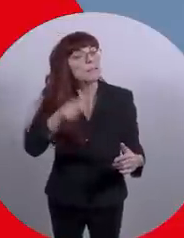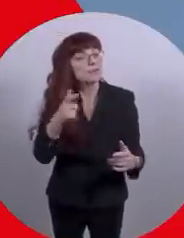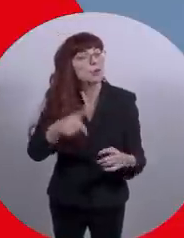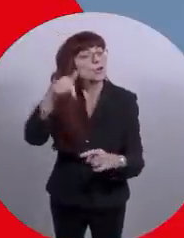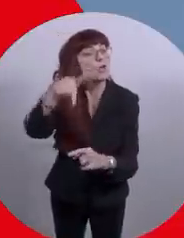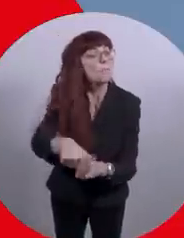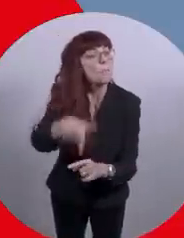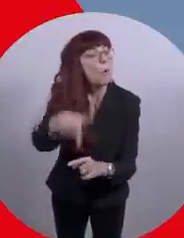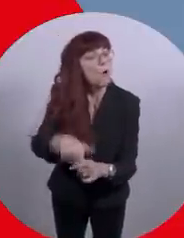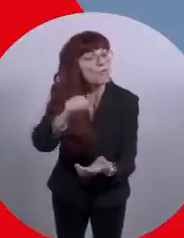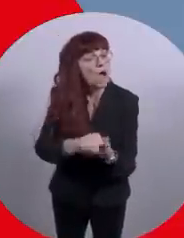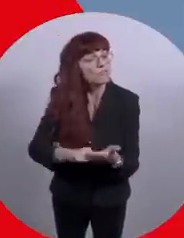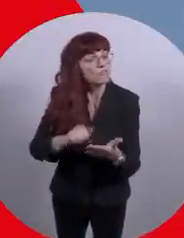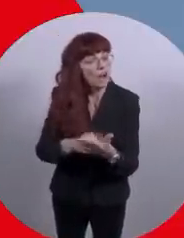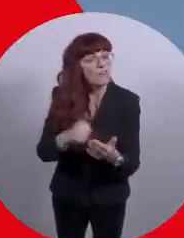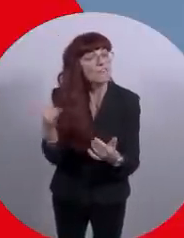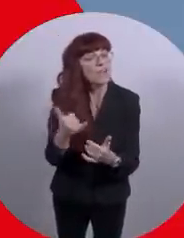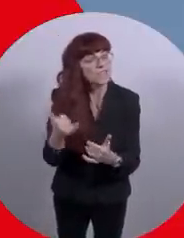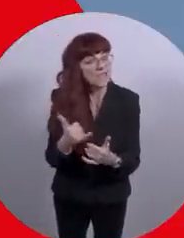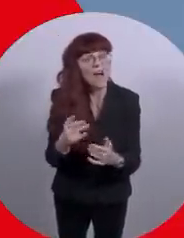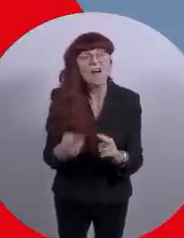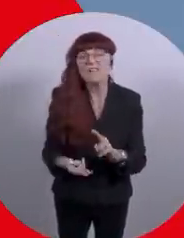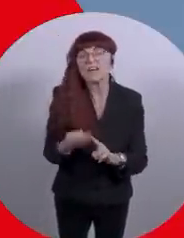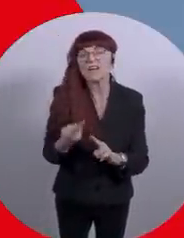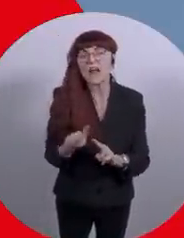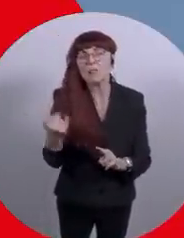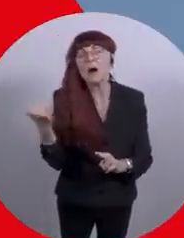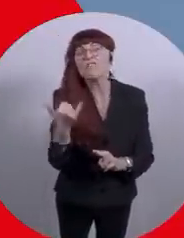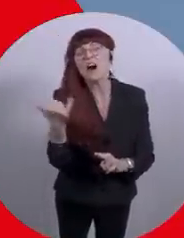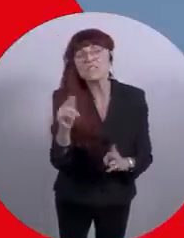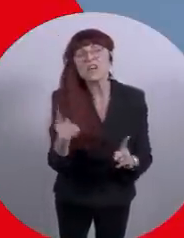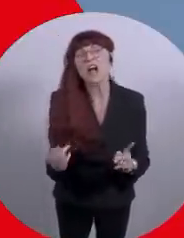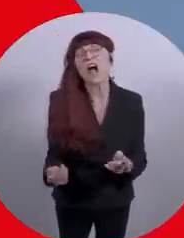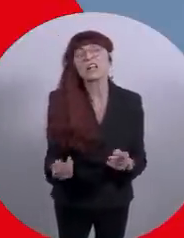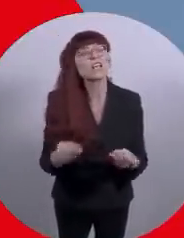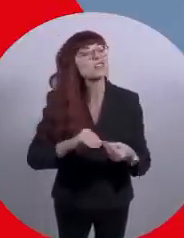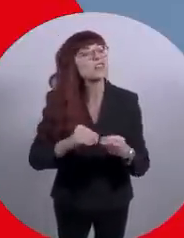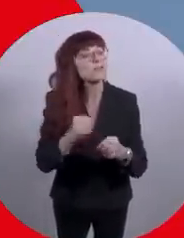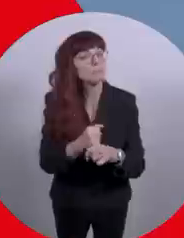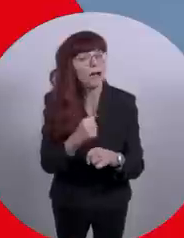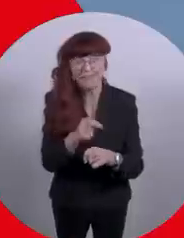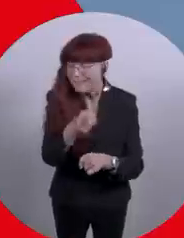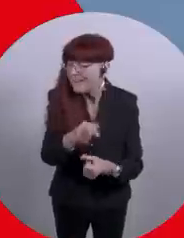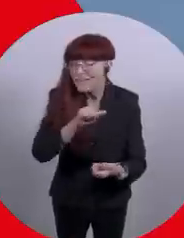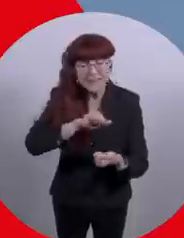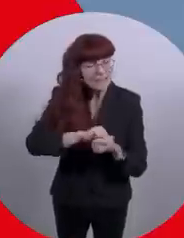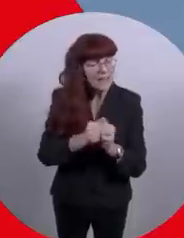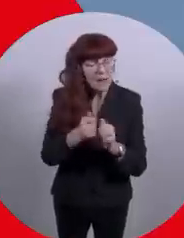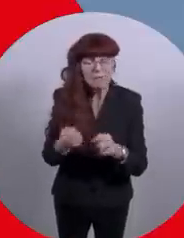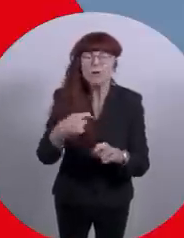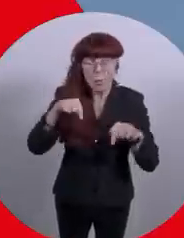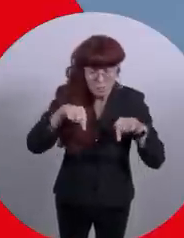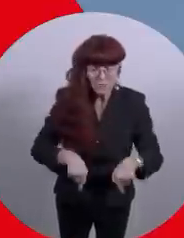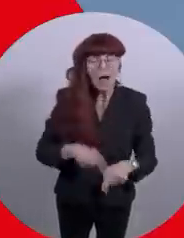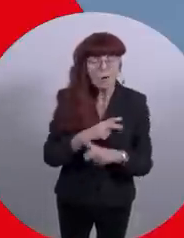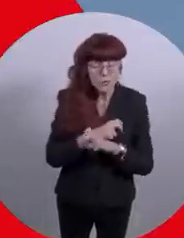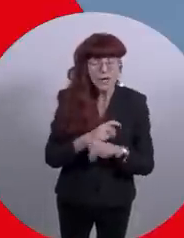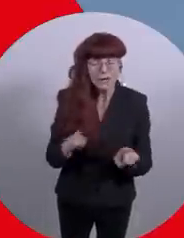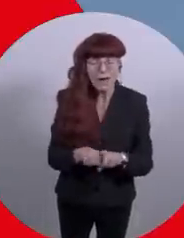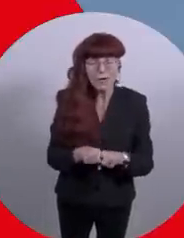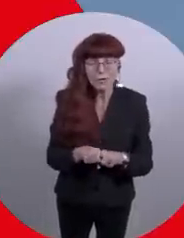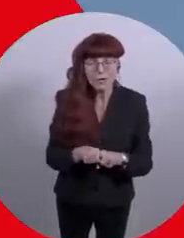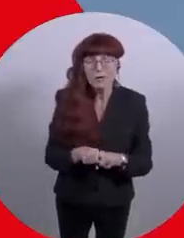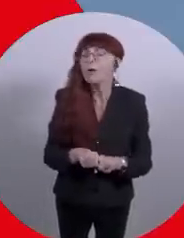wird liebe Genossinnen und Genossen dieses gut dann kann man Geschäft was machen diese Kämpfe werden noch hier beide ankommen und ersuche